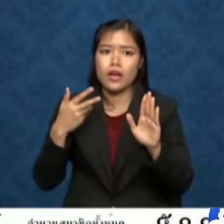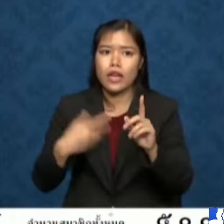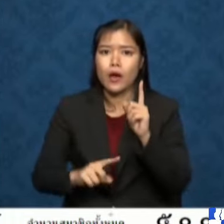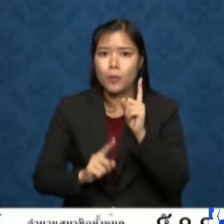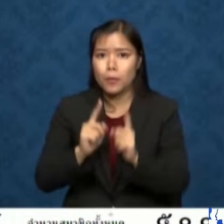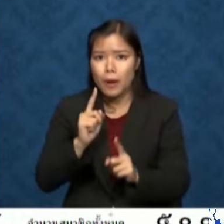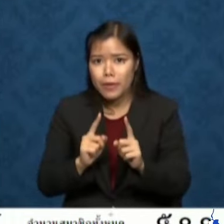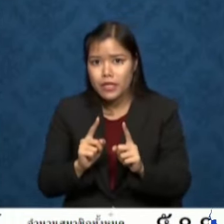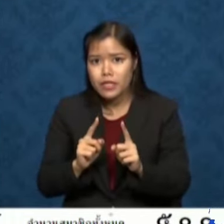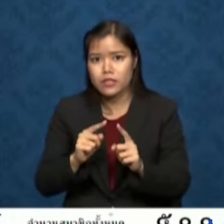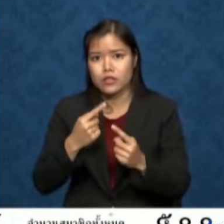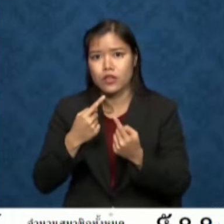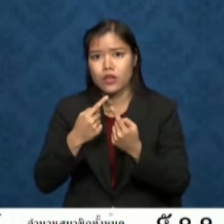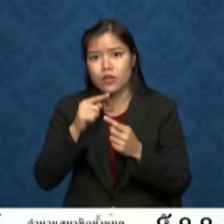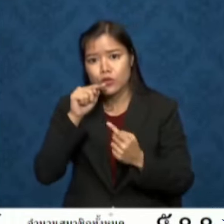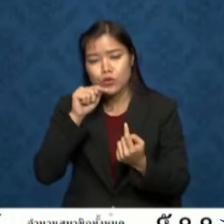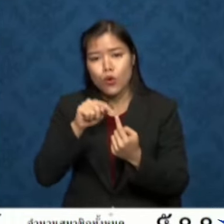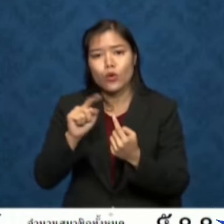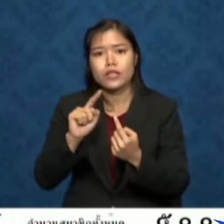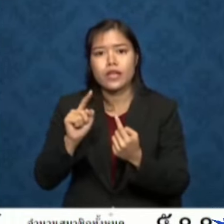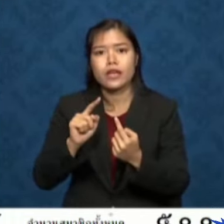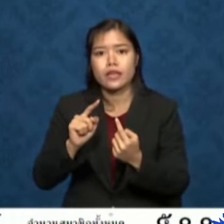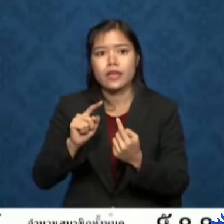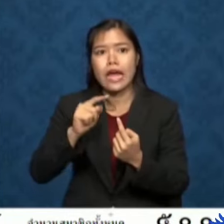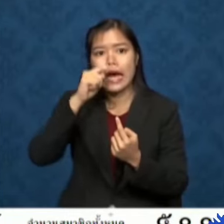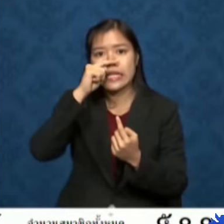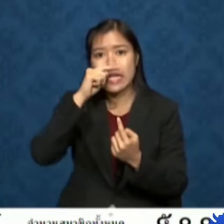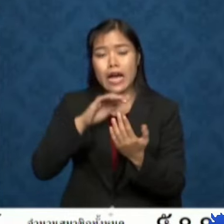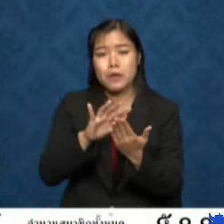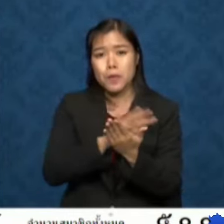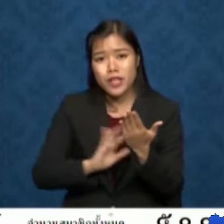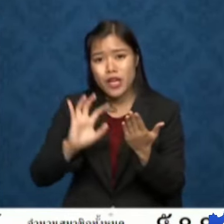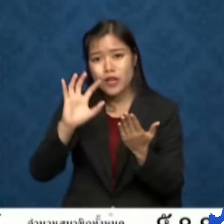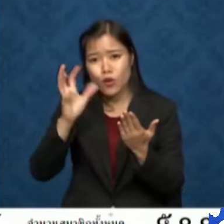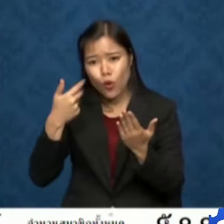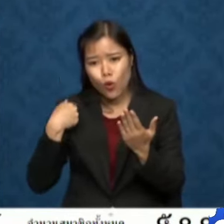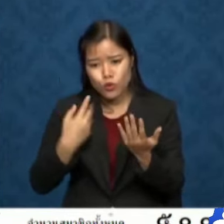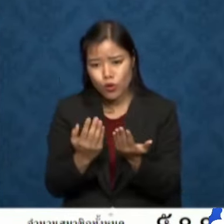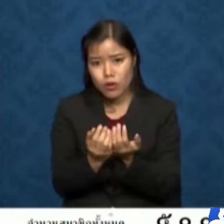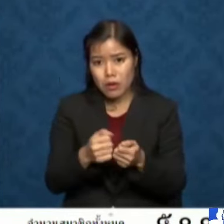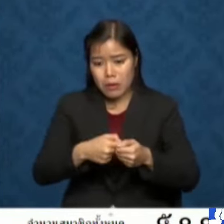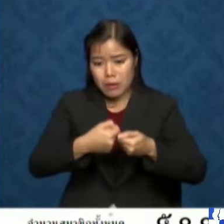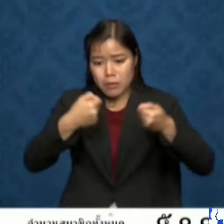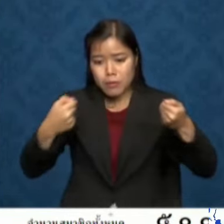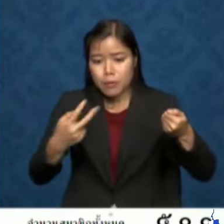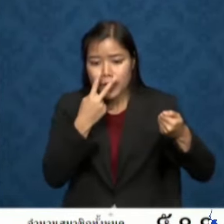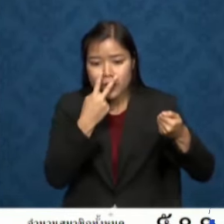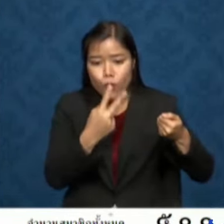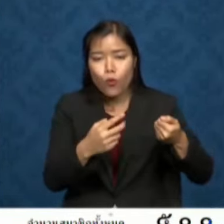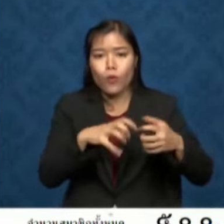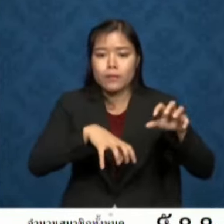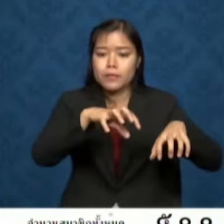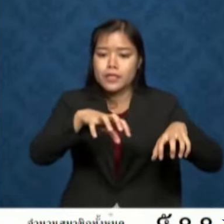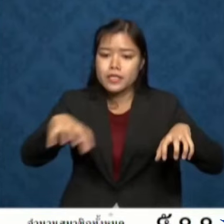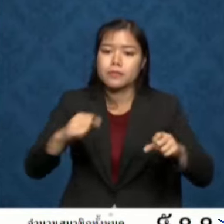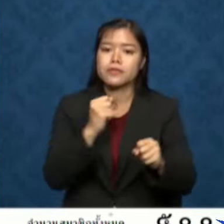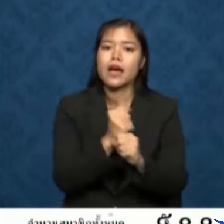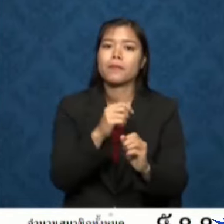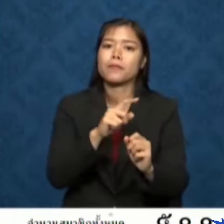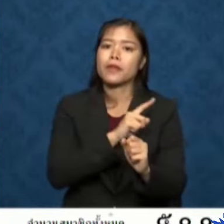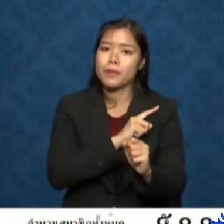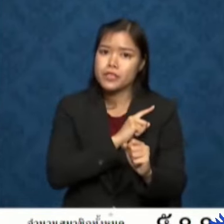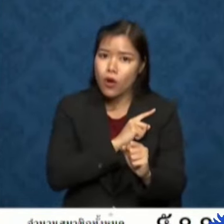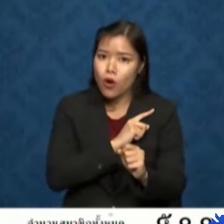บริบทของความมั่นคงในโลกยุคใหม่เอาภารกิจของหน่วยงานต่างๆกลางว่าต้องใช้กำลังพลในแต่ละ